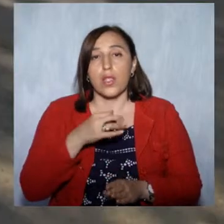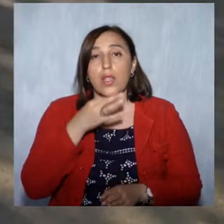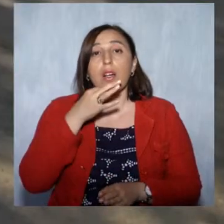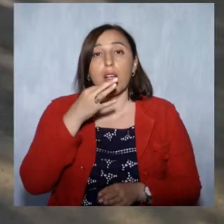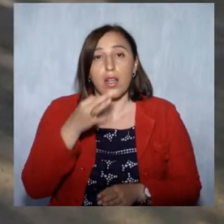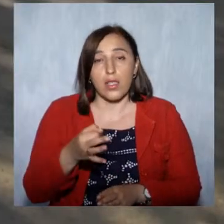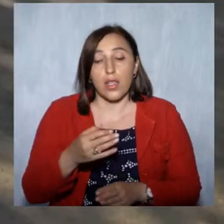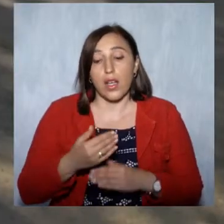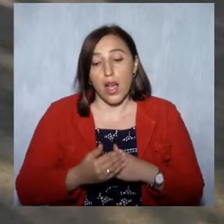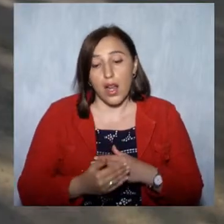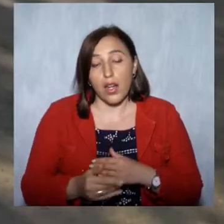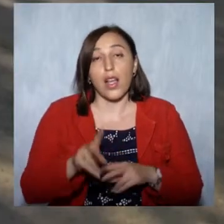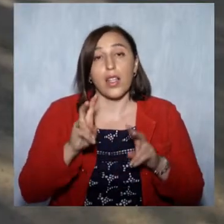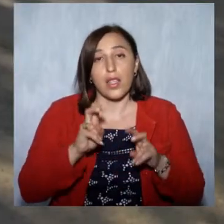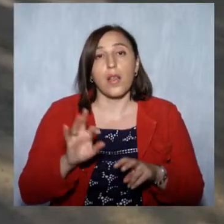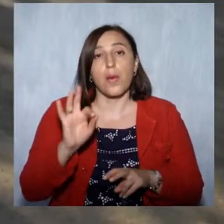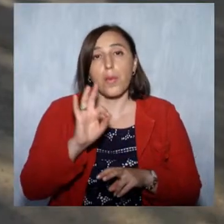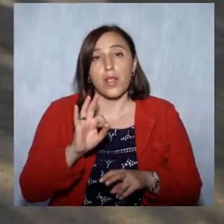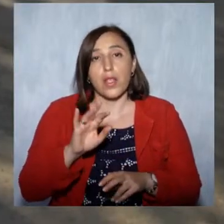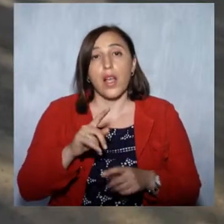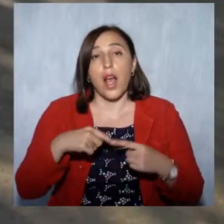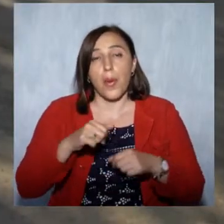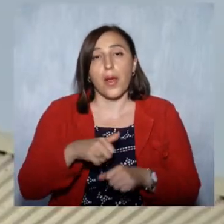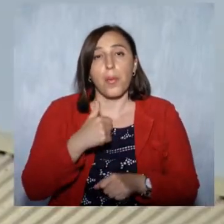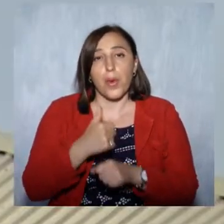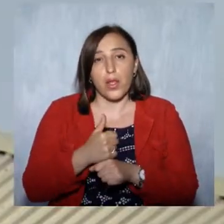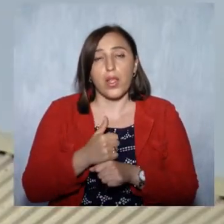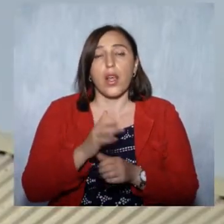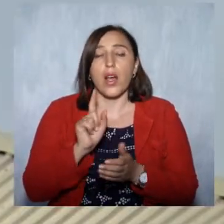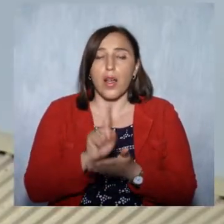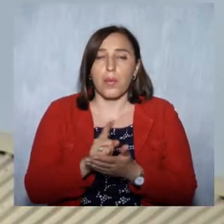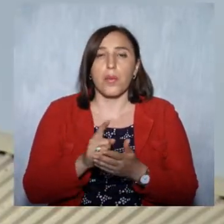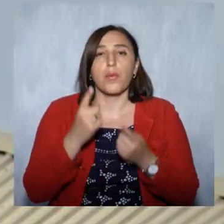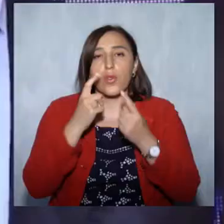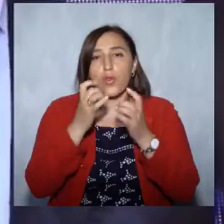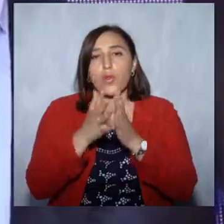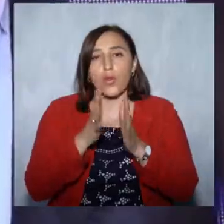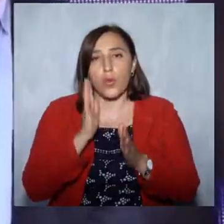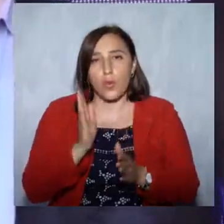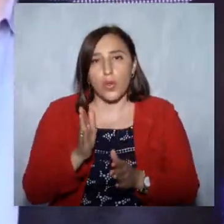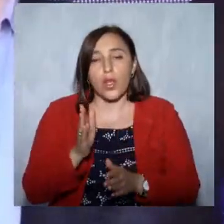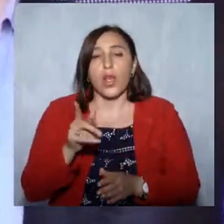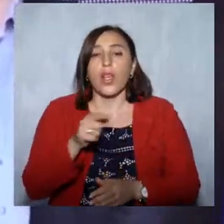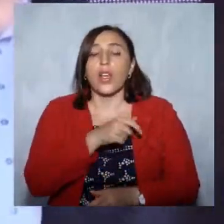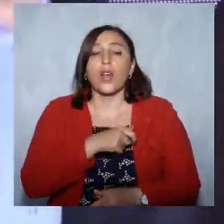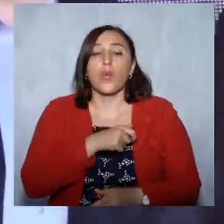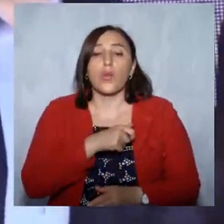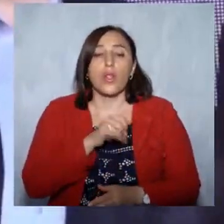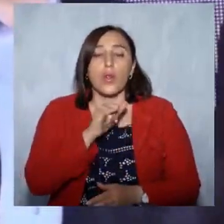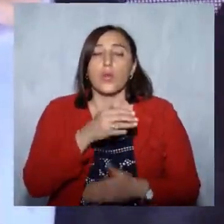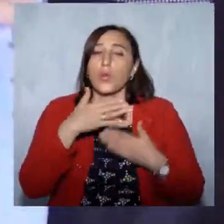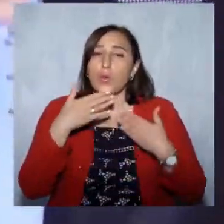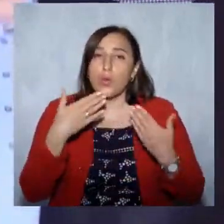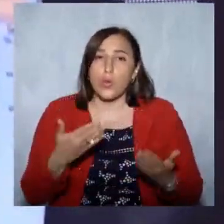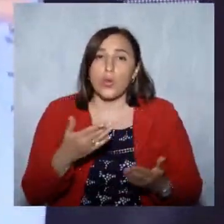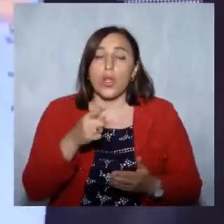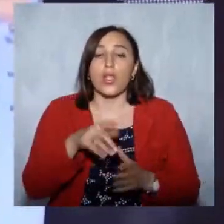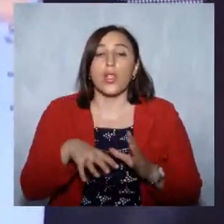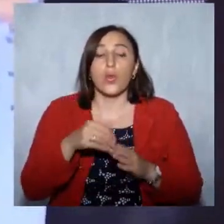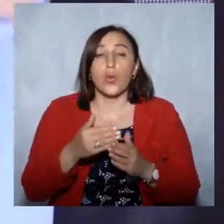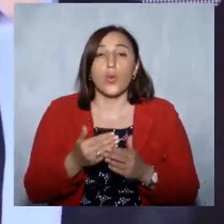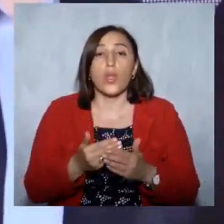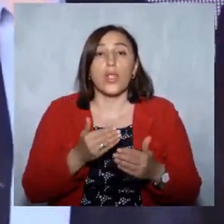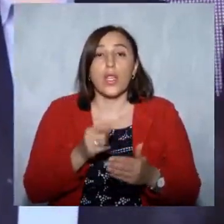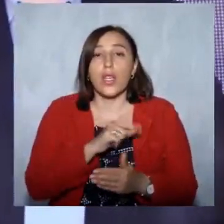փոխանցեց առաջիկայում այս թեմայով համայնքապետը մեկնաբանություն կտա։ Նկատի ենք անկուսակցական Փարսյանը խորհրդարանական ընտրություններից առաջ